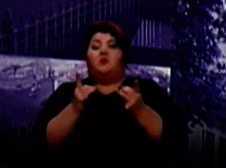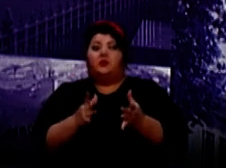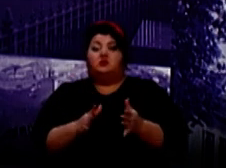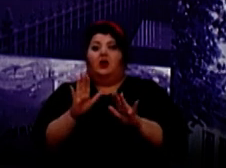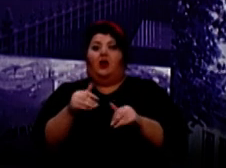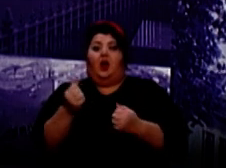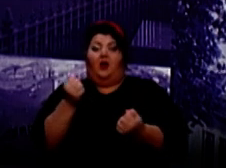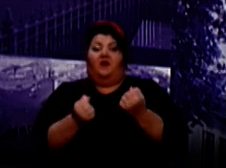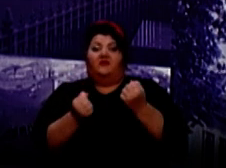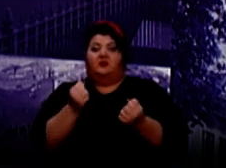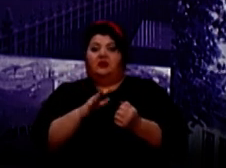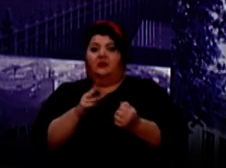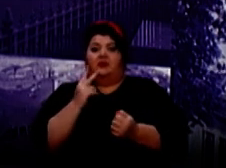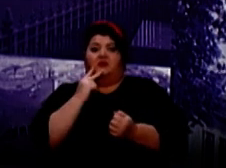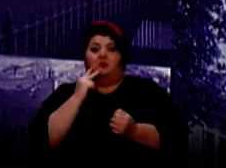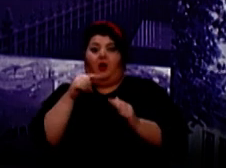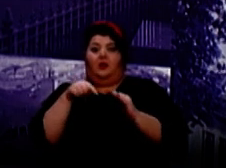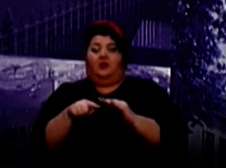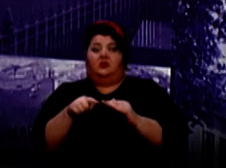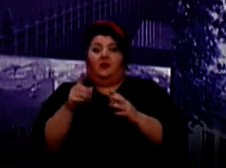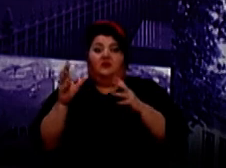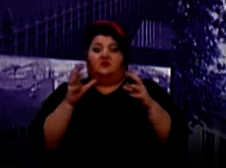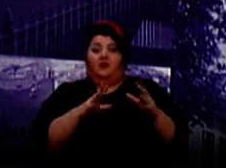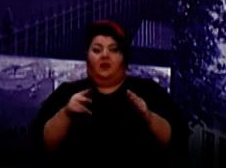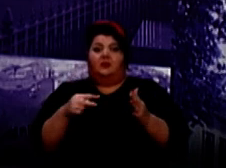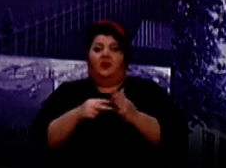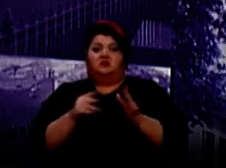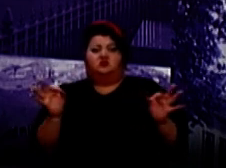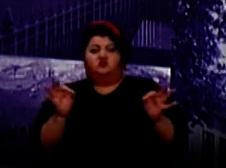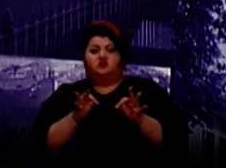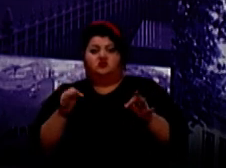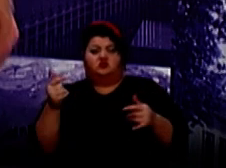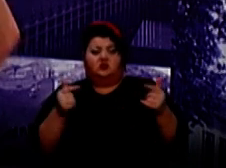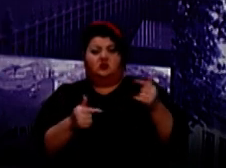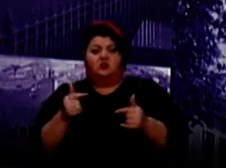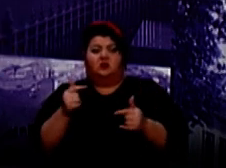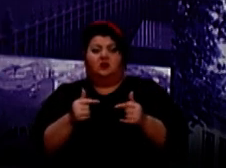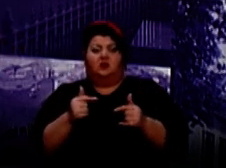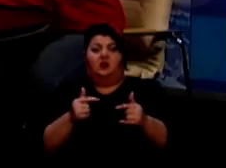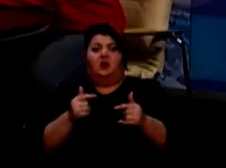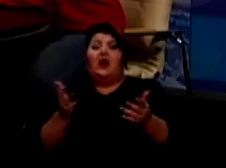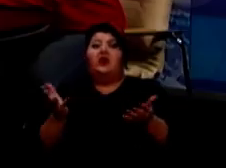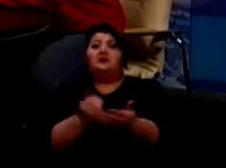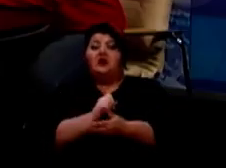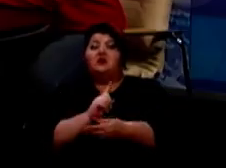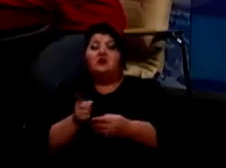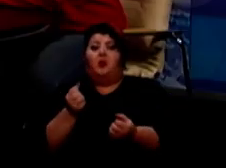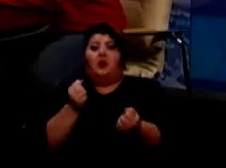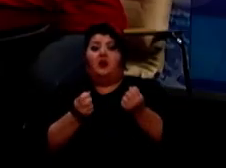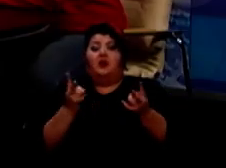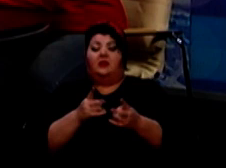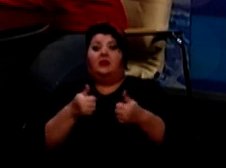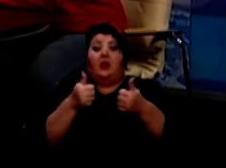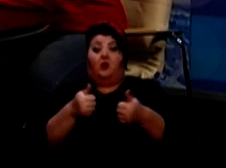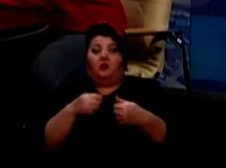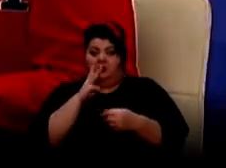Хай водії не смалять в салоні, не включають шансон і нормально відносять. Для цього нормальних водіїв треба дати їм зарплату.